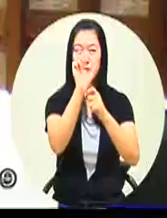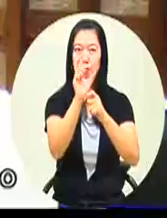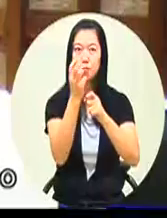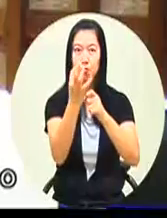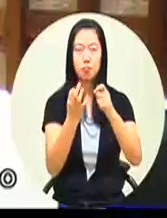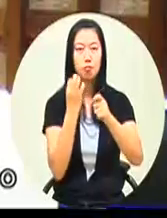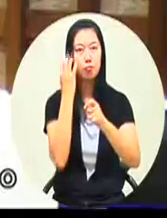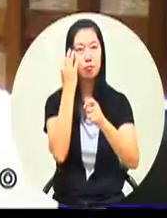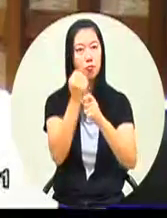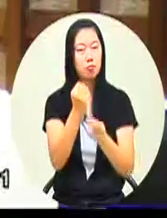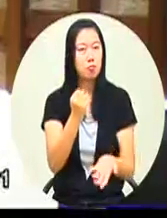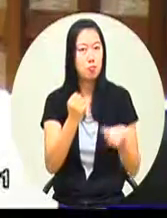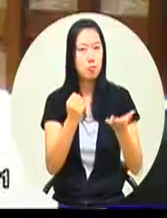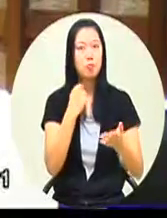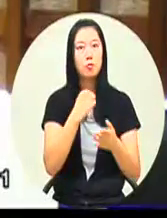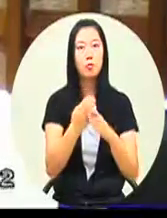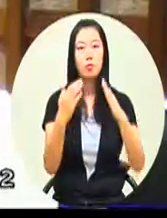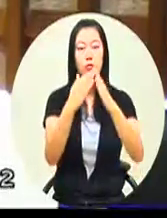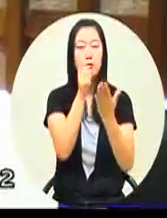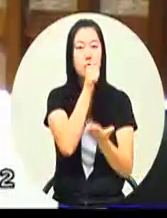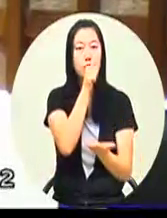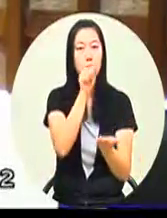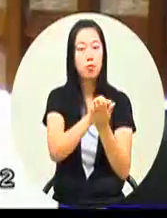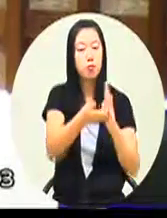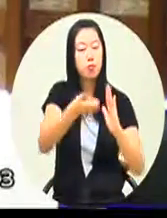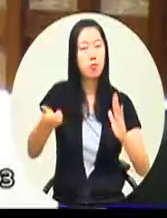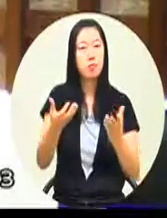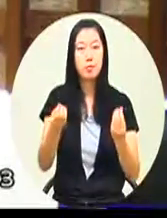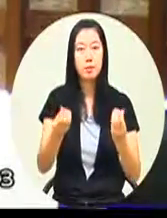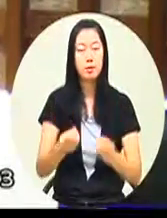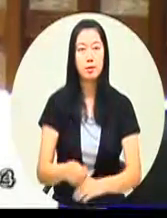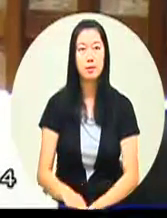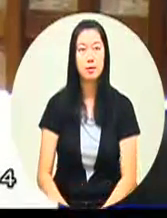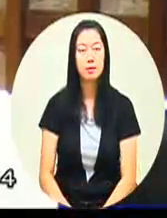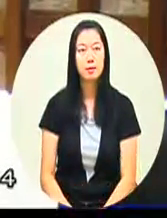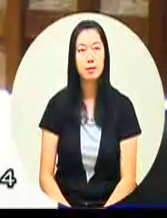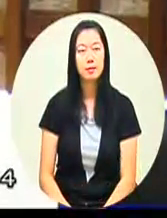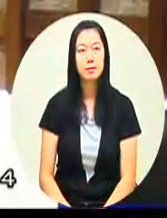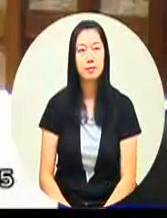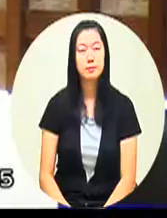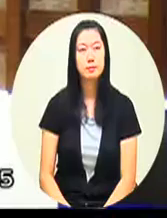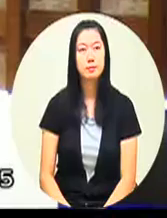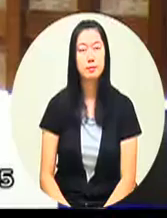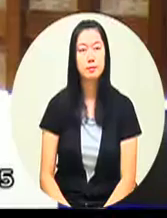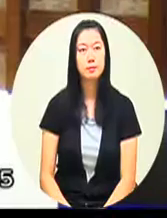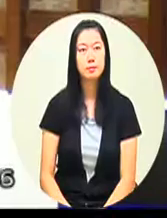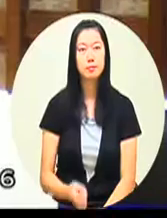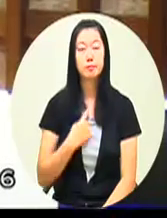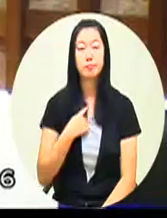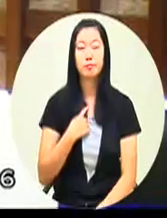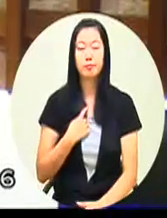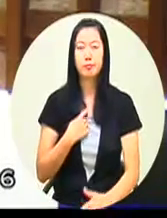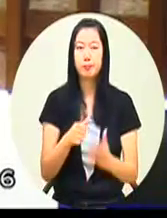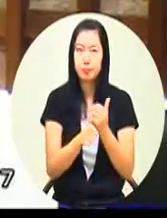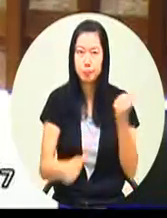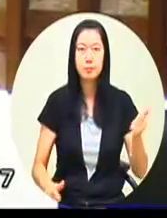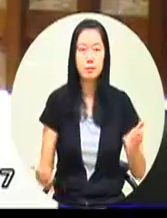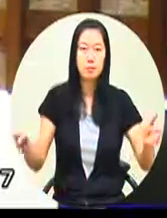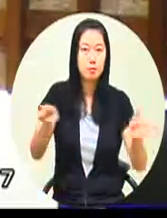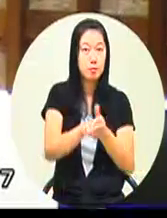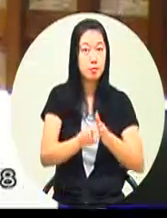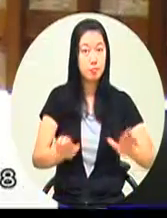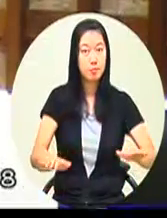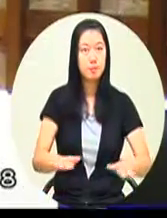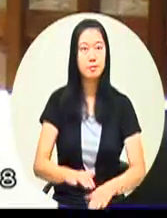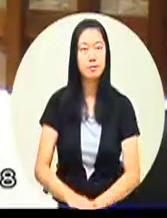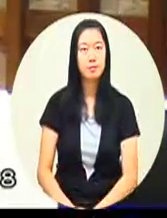无迁走啦伫这个会使讲，从我出世几十栋来二